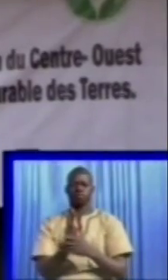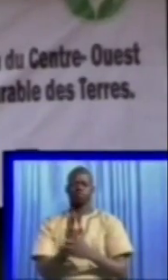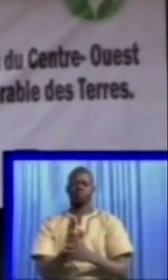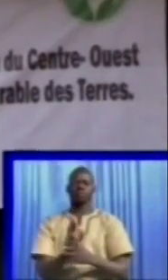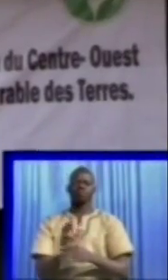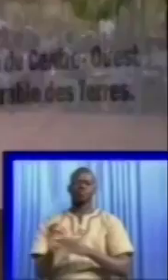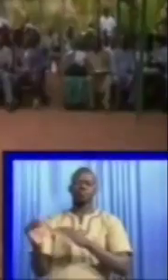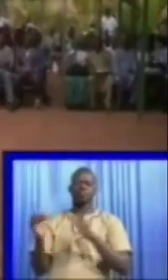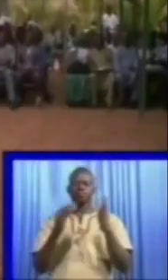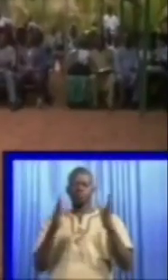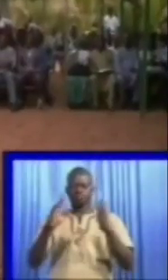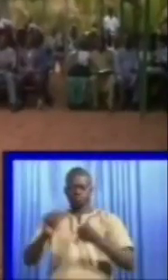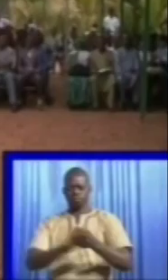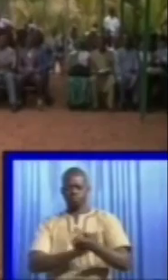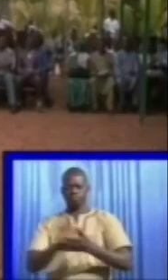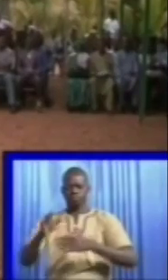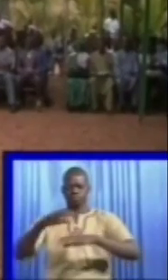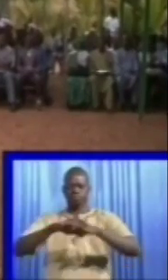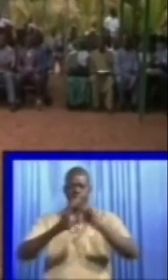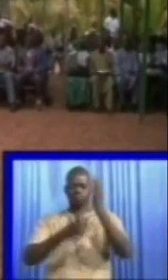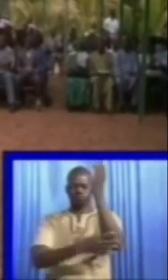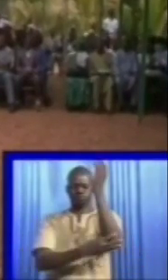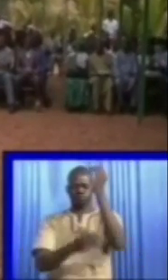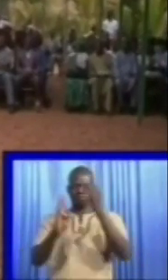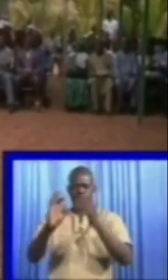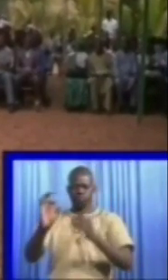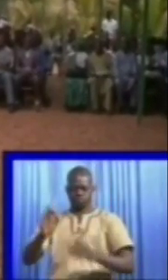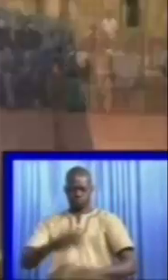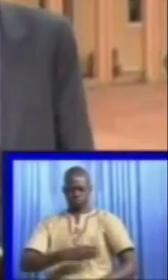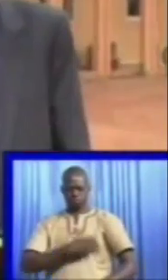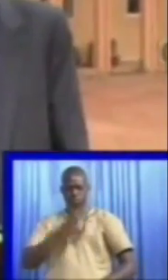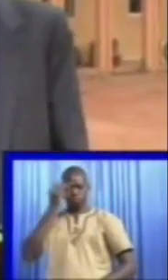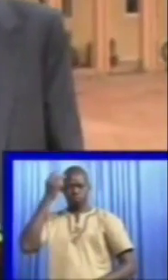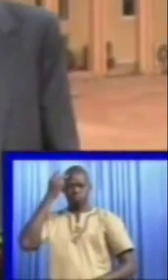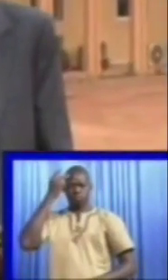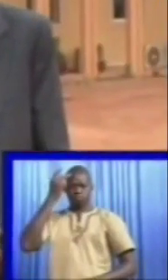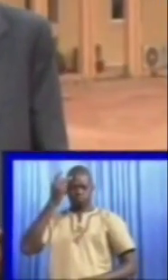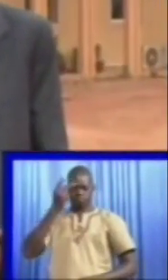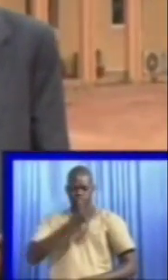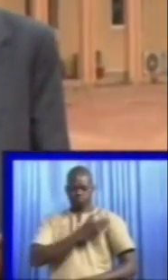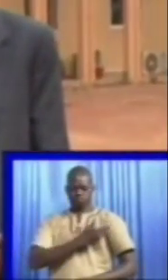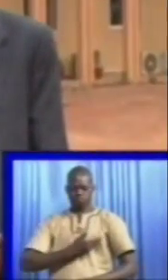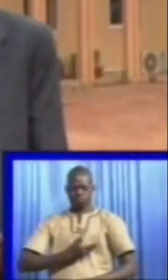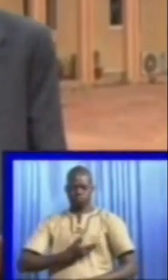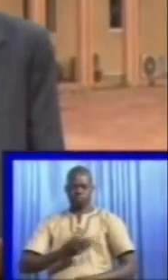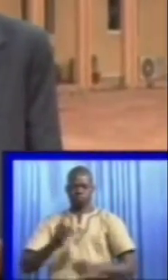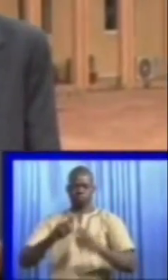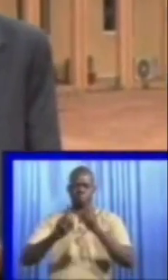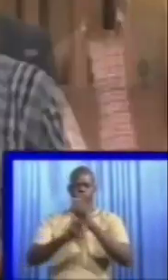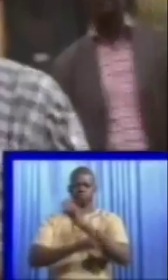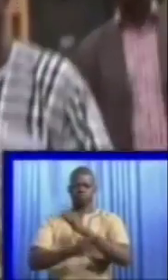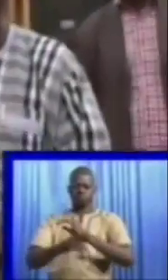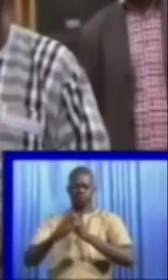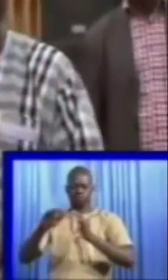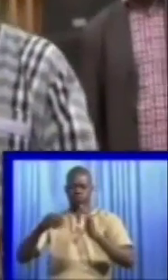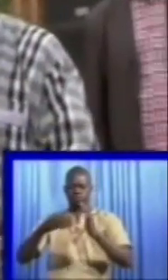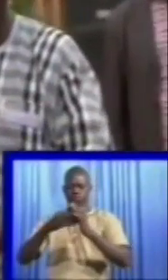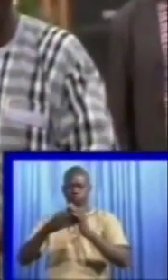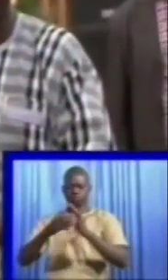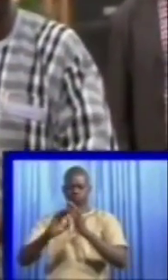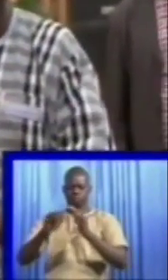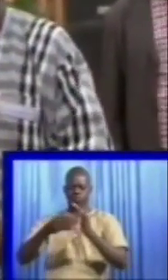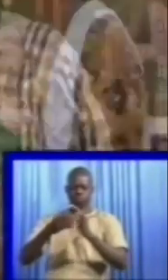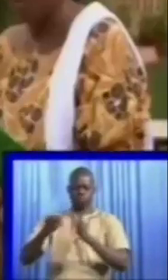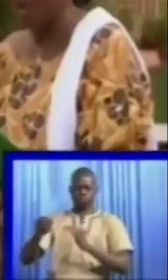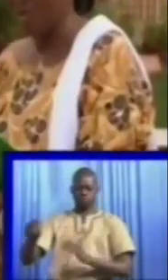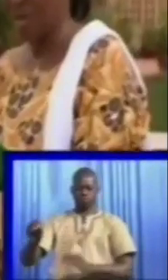Combattre la dégradation des terres et la pauvreté au Burkina, une volonté politique se concrétise. À Kourougou, la région du centre-ouest tient son sous-programme